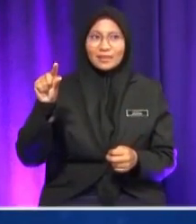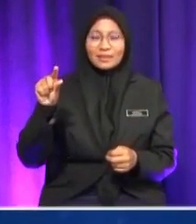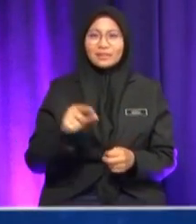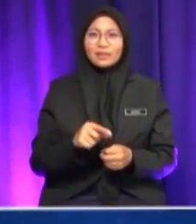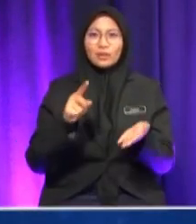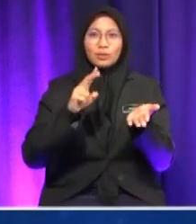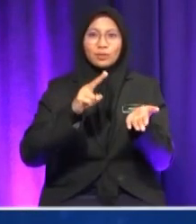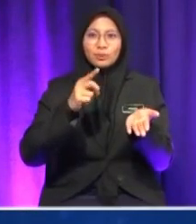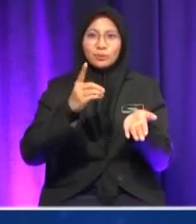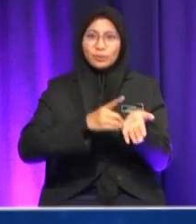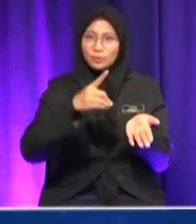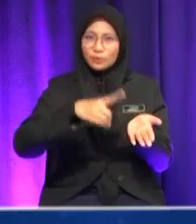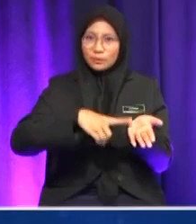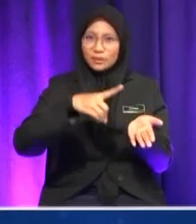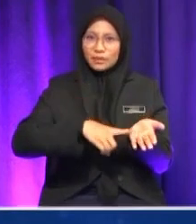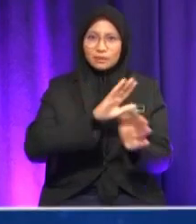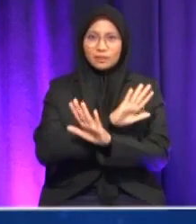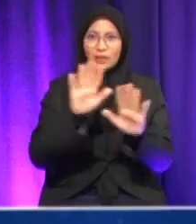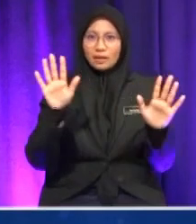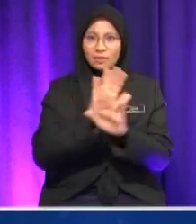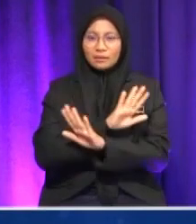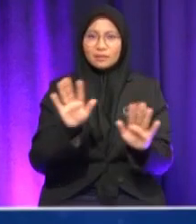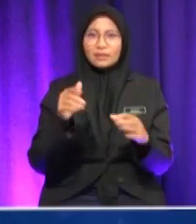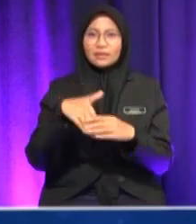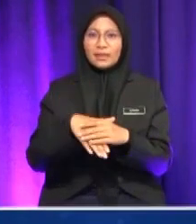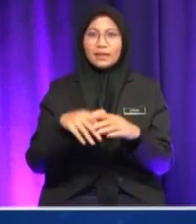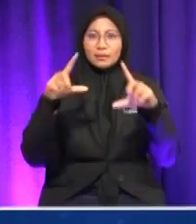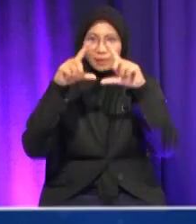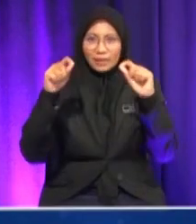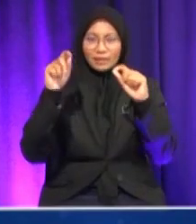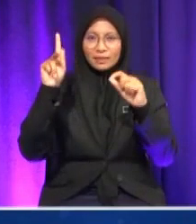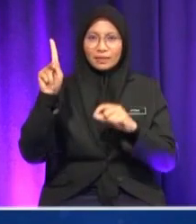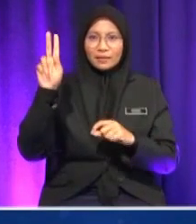waktu bebas faedah jika terpaksa menggunakan kad kredit.